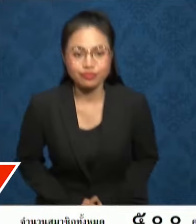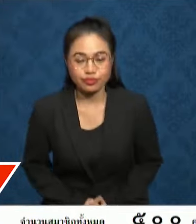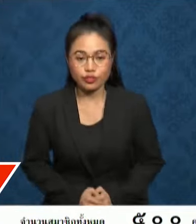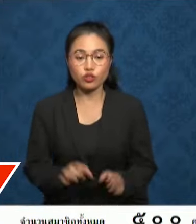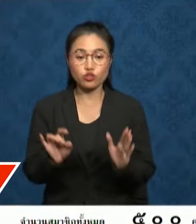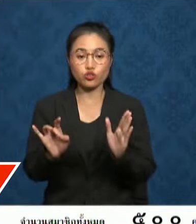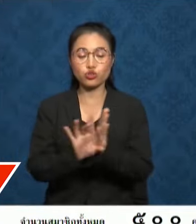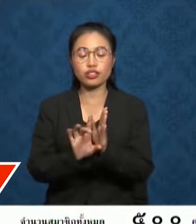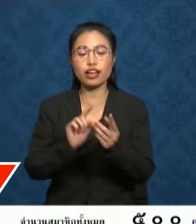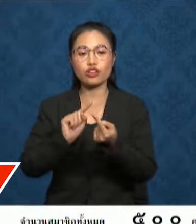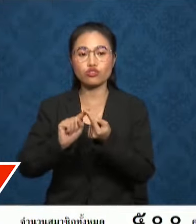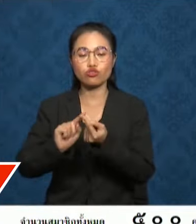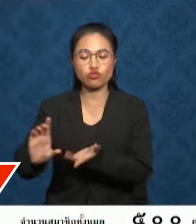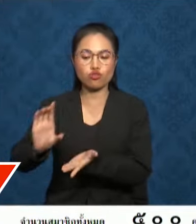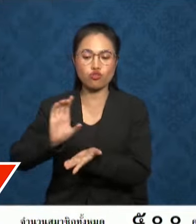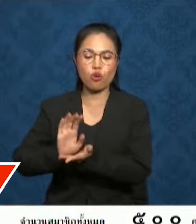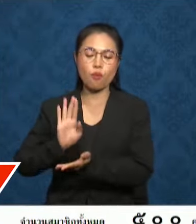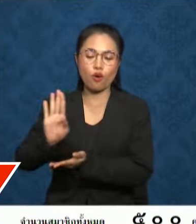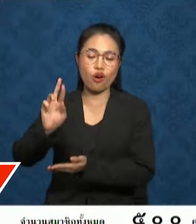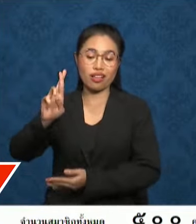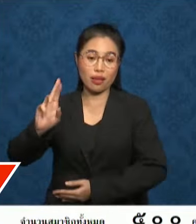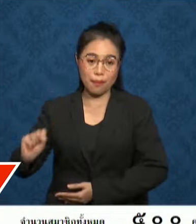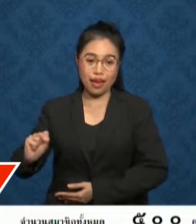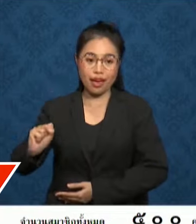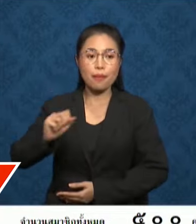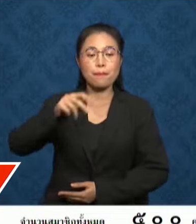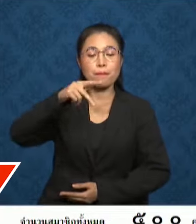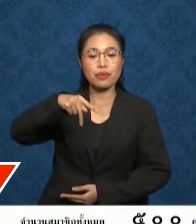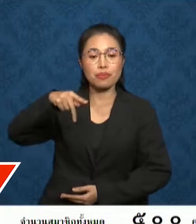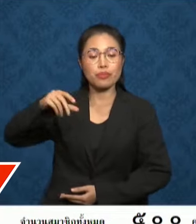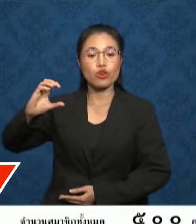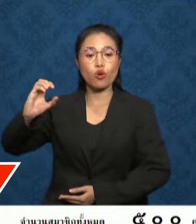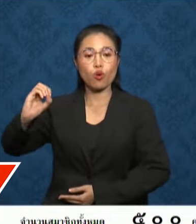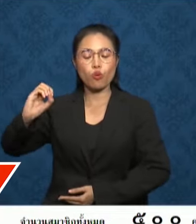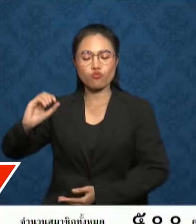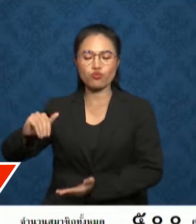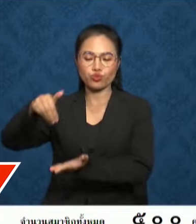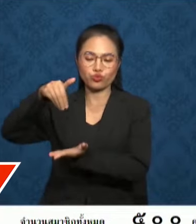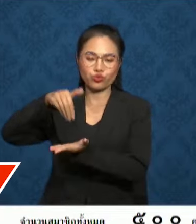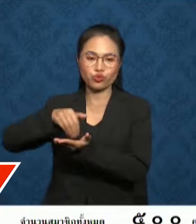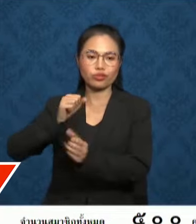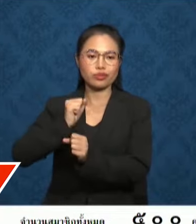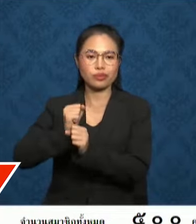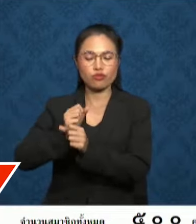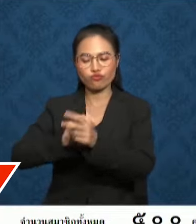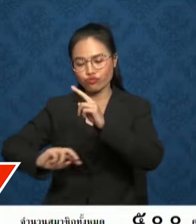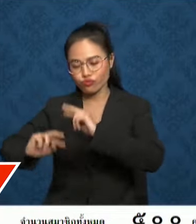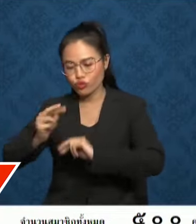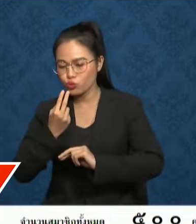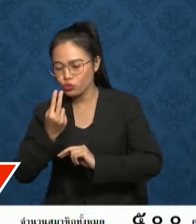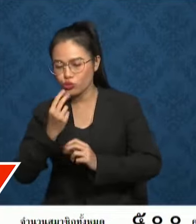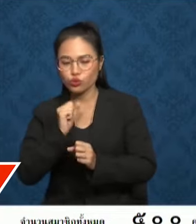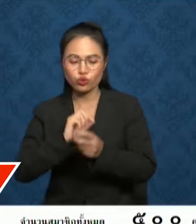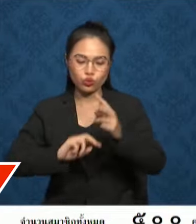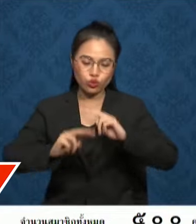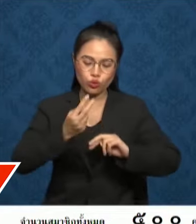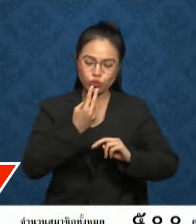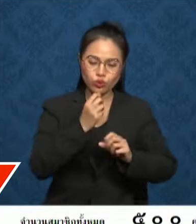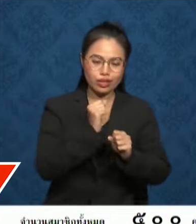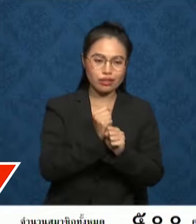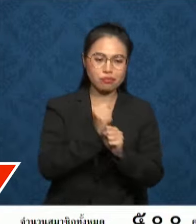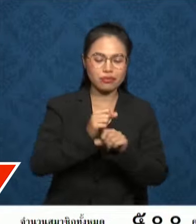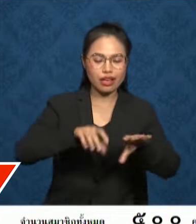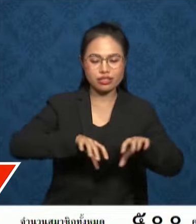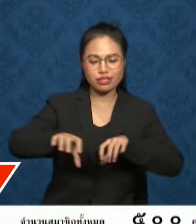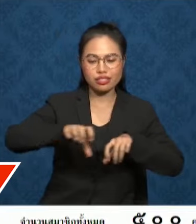สถานะงบประมาณของรฐษภาหรอ PPO ครัให้เป็องคกรที่มความเป็กลางทางวิชาการสามารถวิเคระห์และถ่วงดนตัสอบการจดทำ